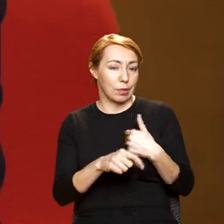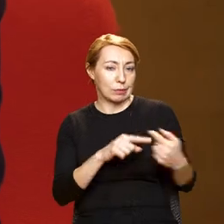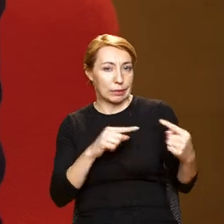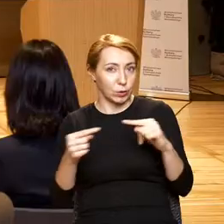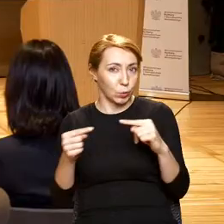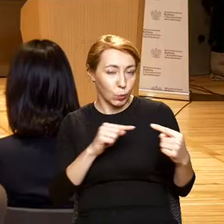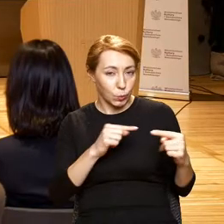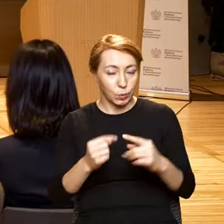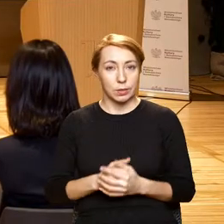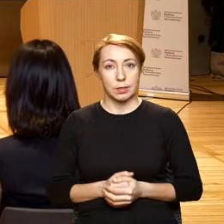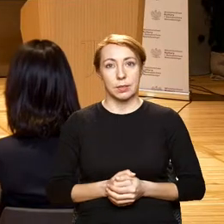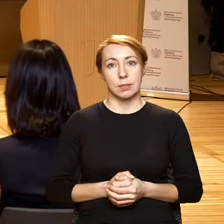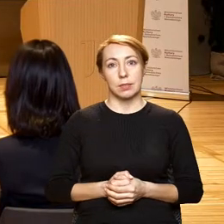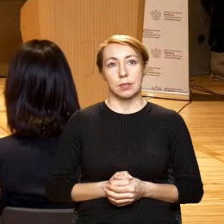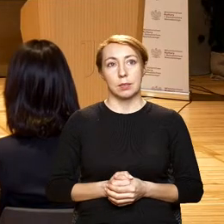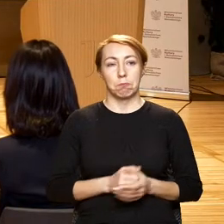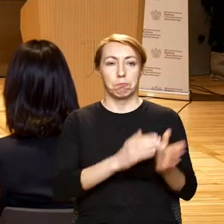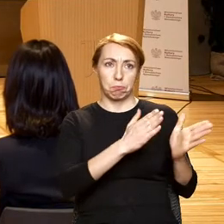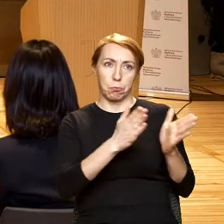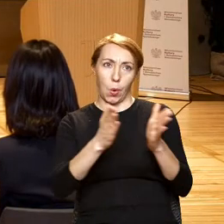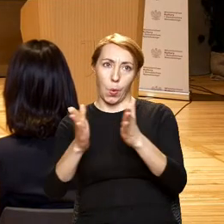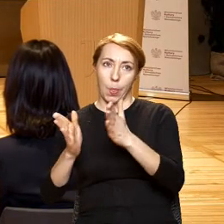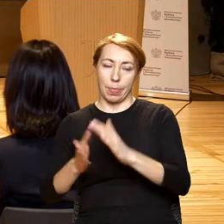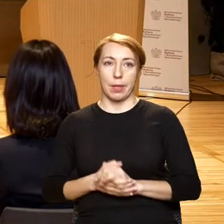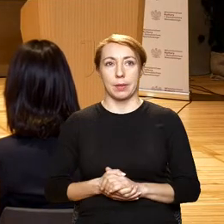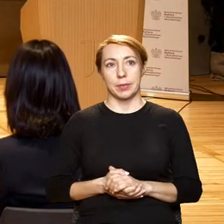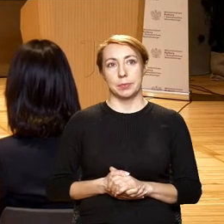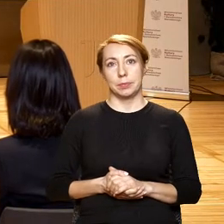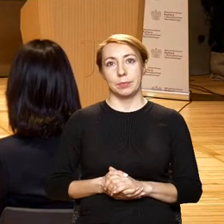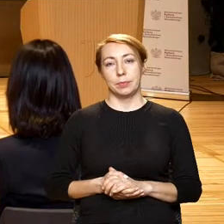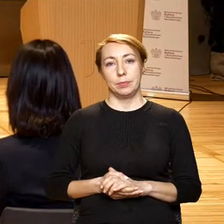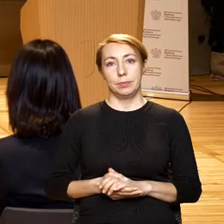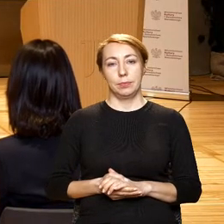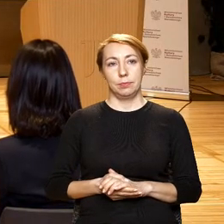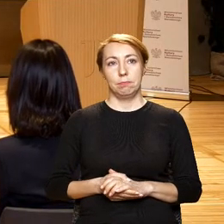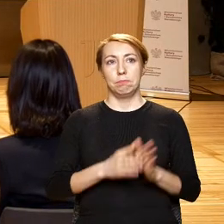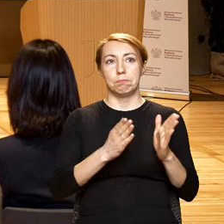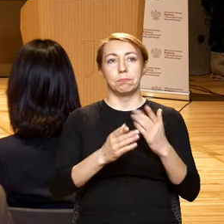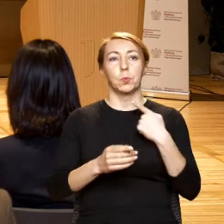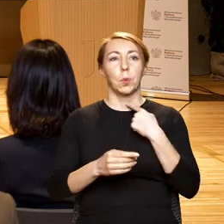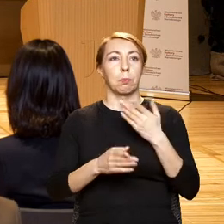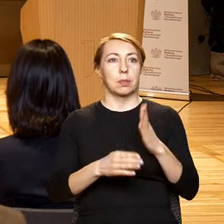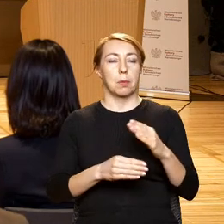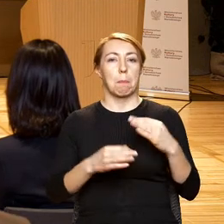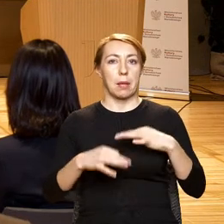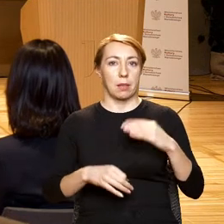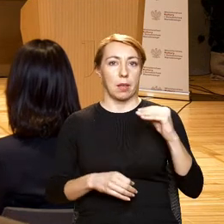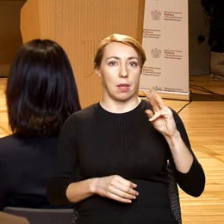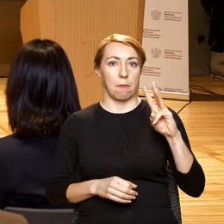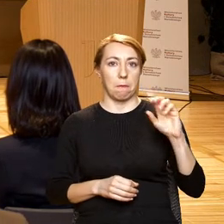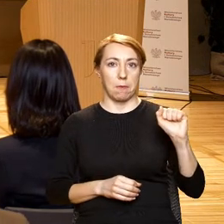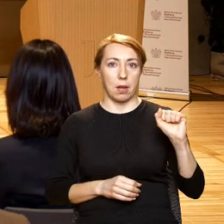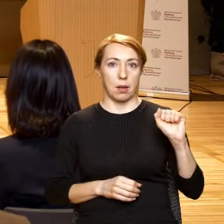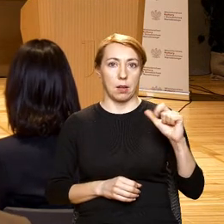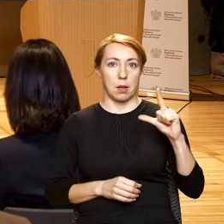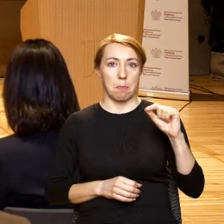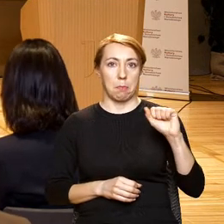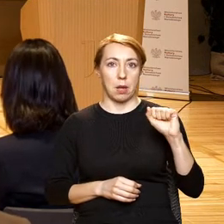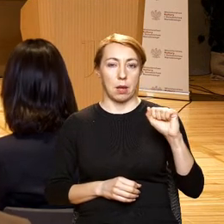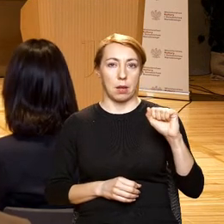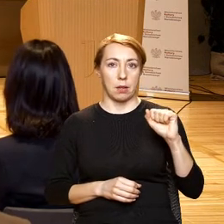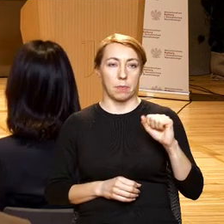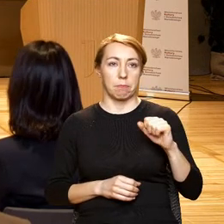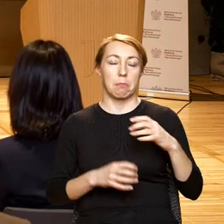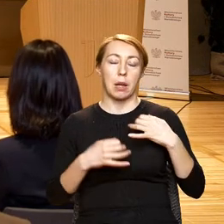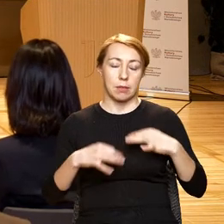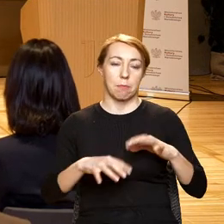panelu. Po kolei, tak jak będziemy zabierali głos, pani Ewa pani